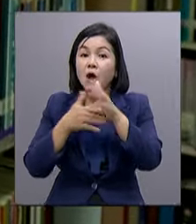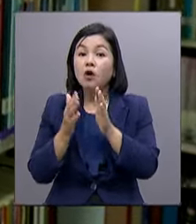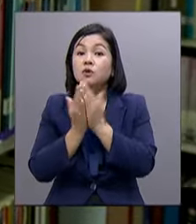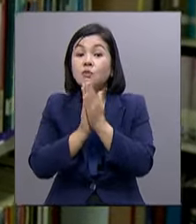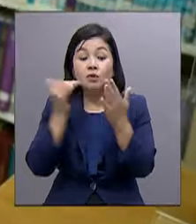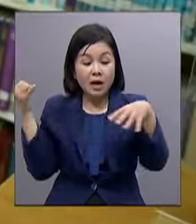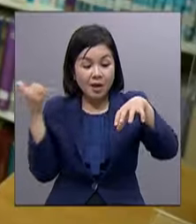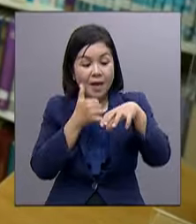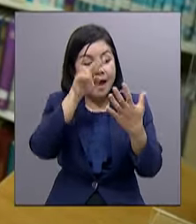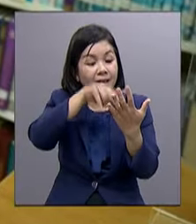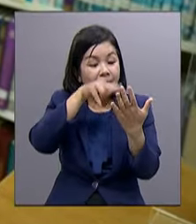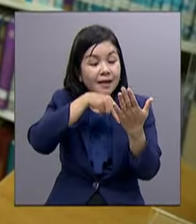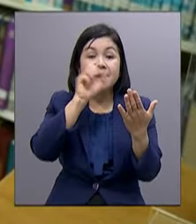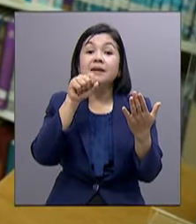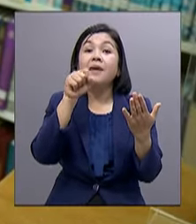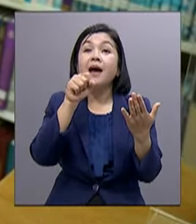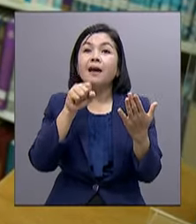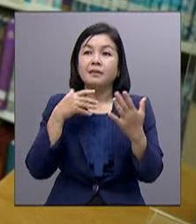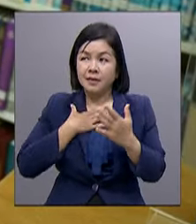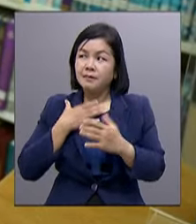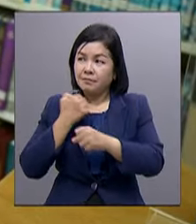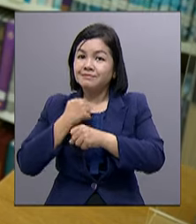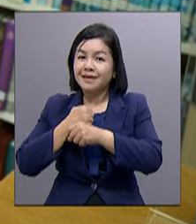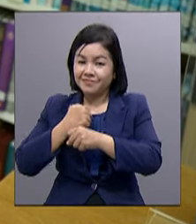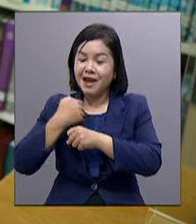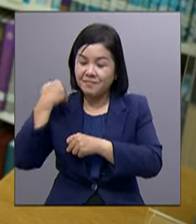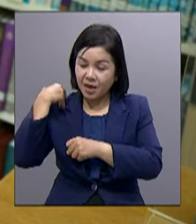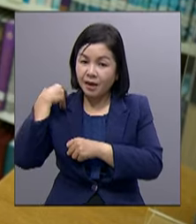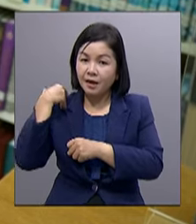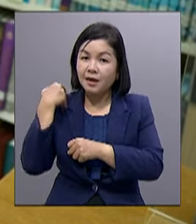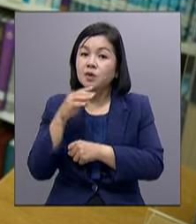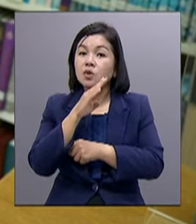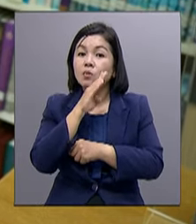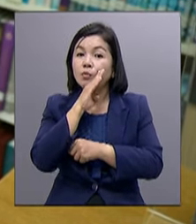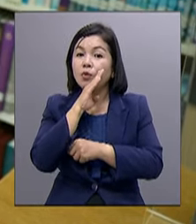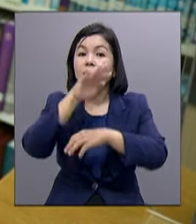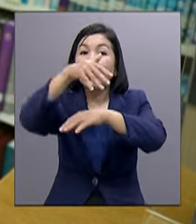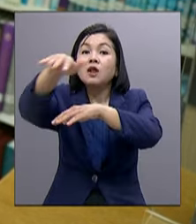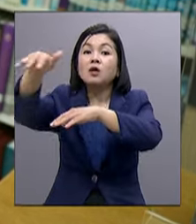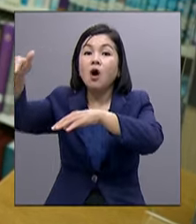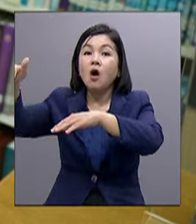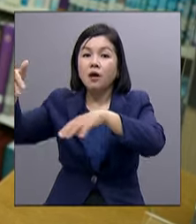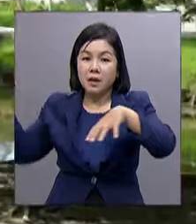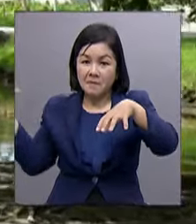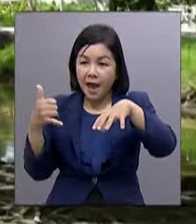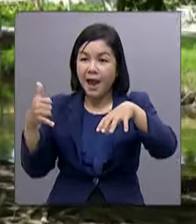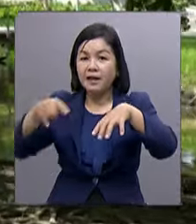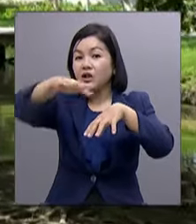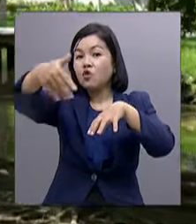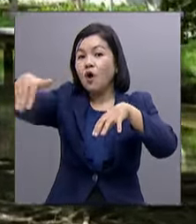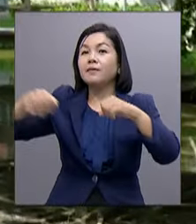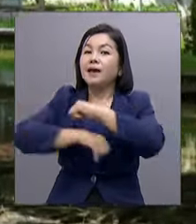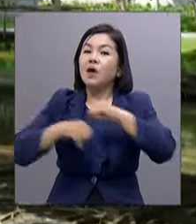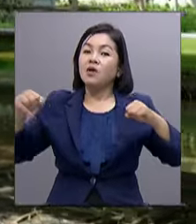ไหมแล้วก็จะมีแบบมาทำงานบ้างค่ะแล้วก็ถ้าเกิดบริเวณรอบนอกก็จะมาออกกำลังกายอะไรอย่างนี้นัดเพื่อนม